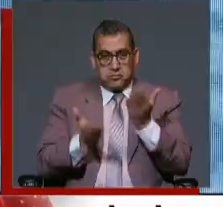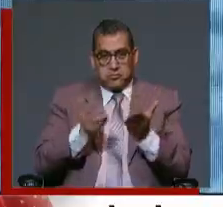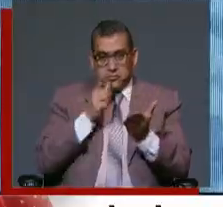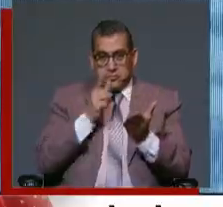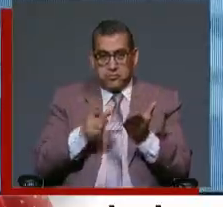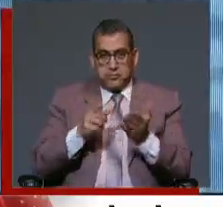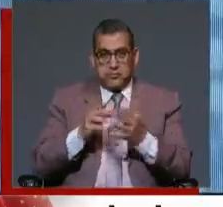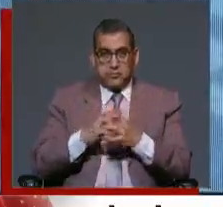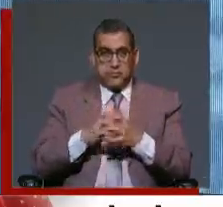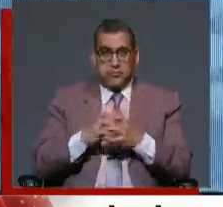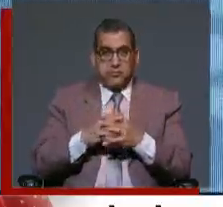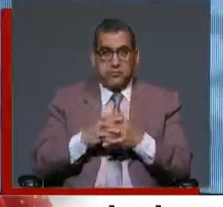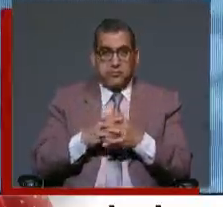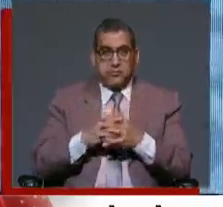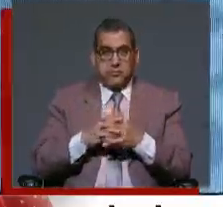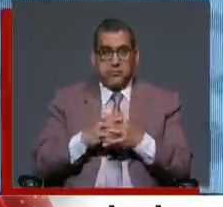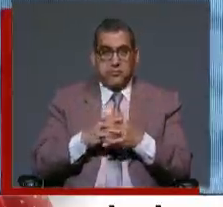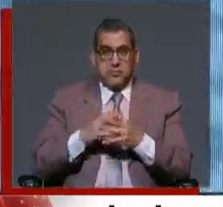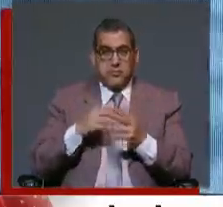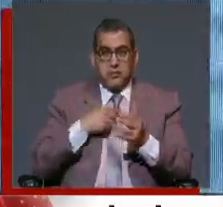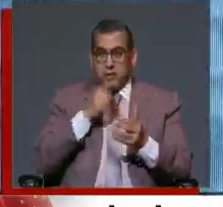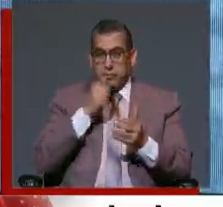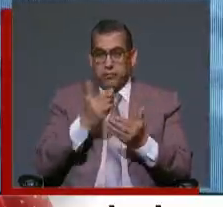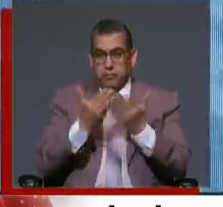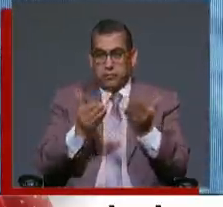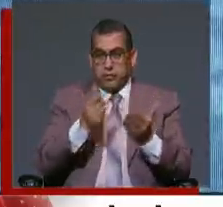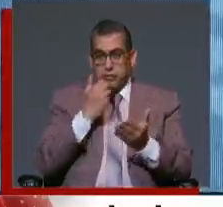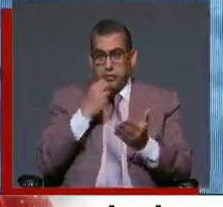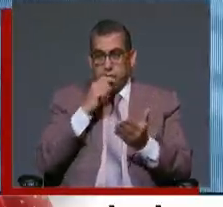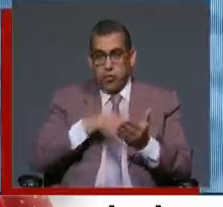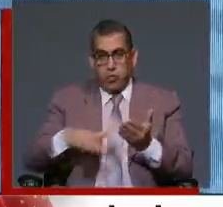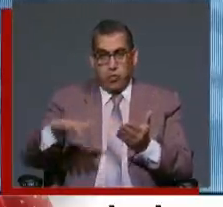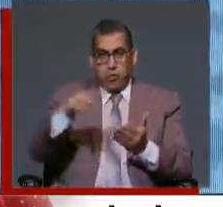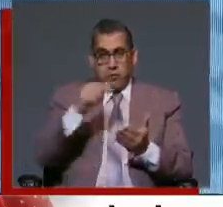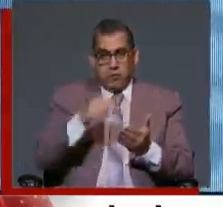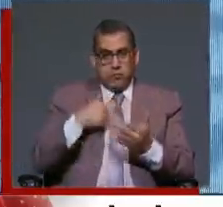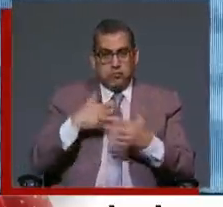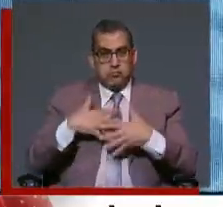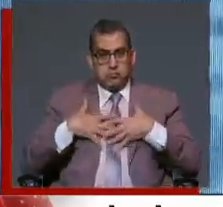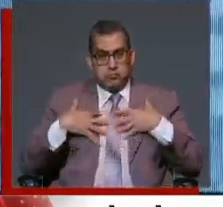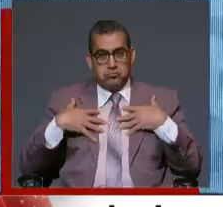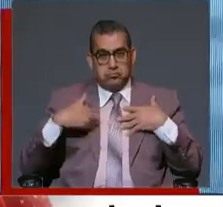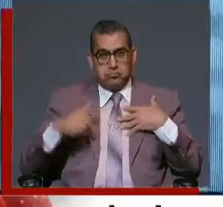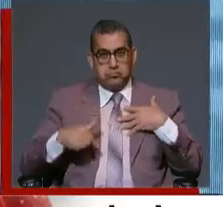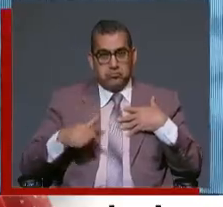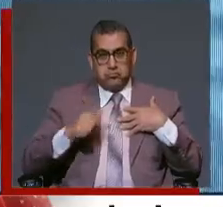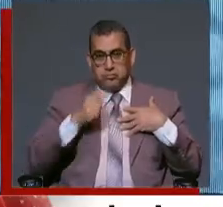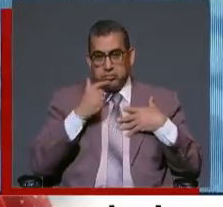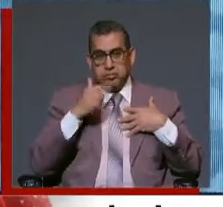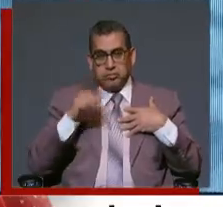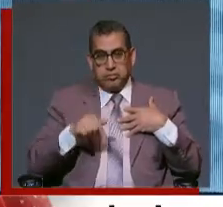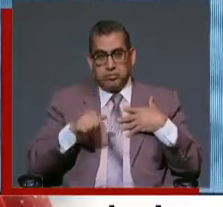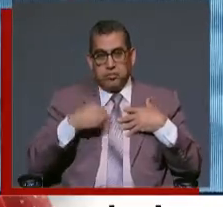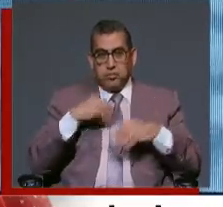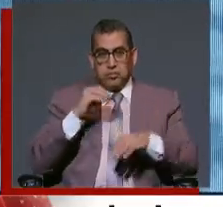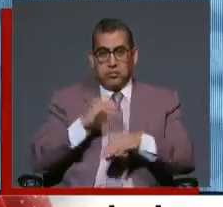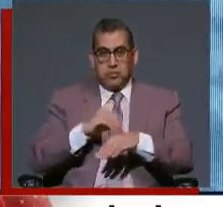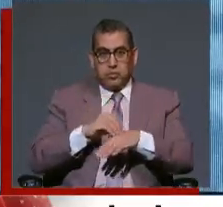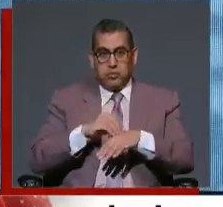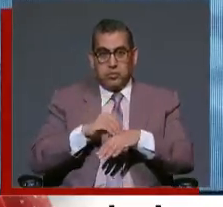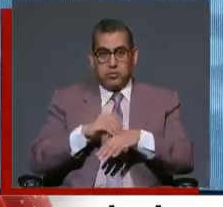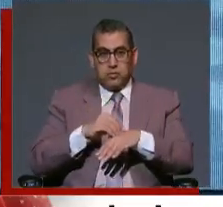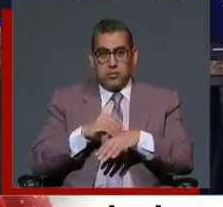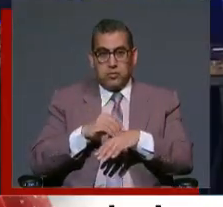العام. أصحاب المعالي، سيداتي، سادتي، أنه من دواعي سروري أن أدعو